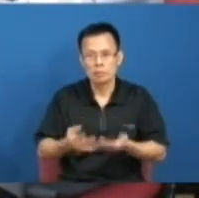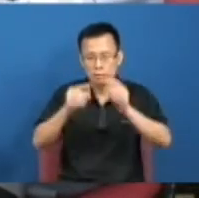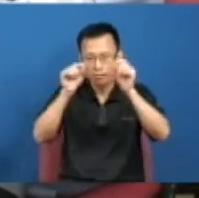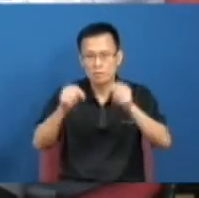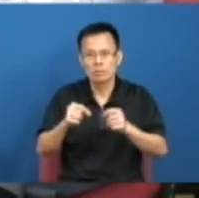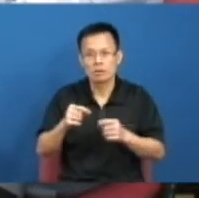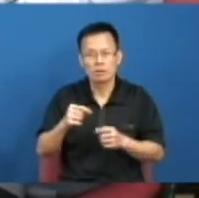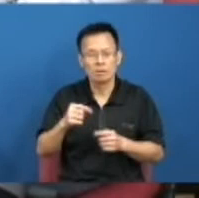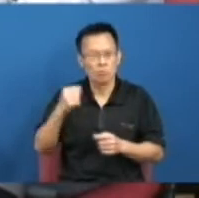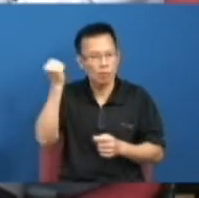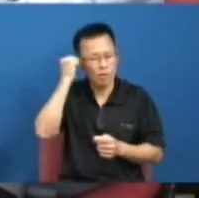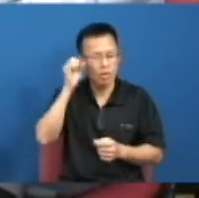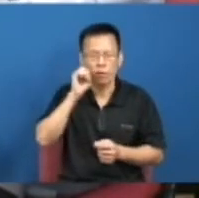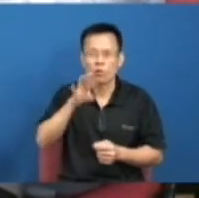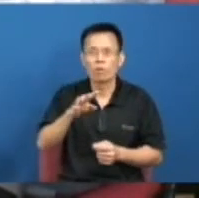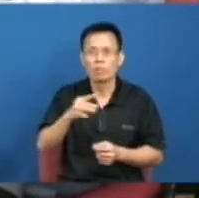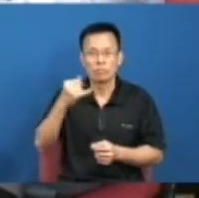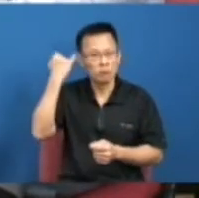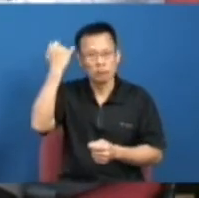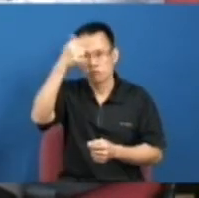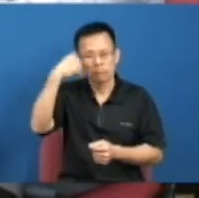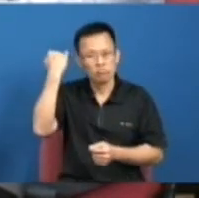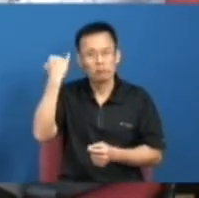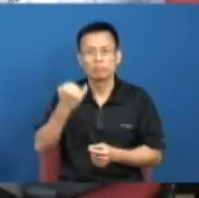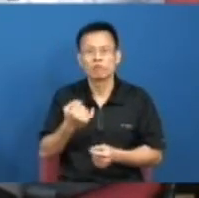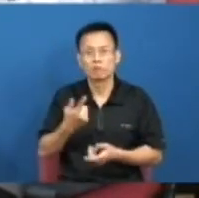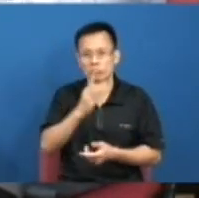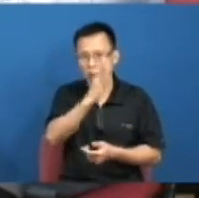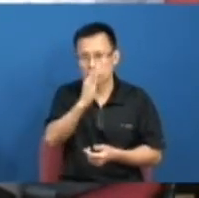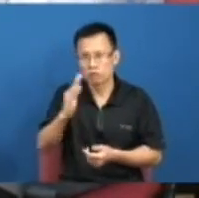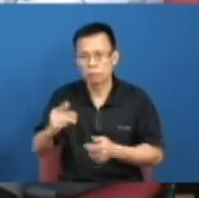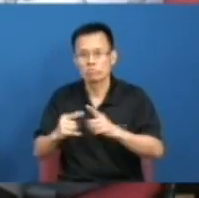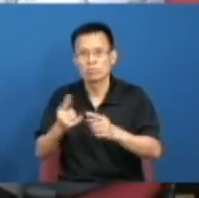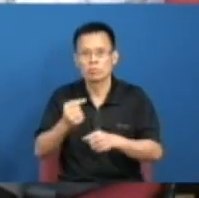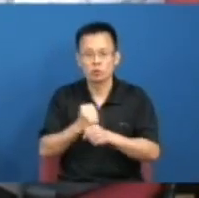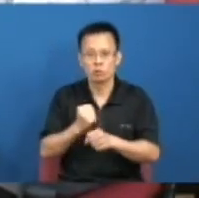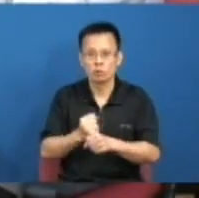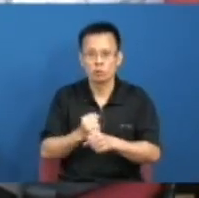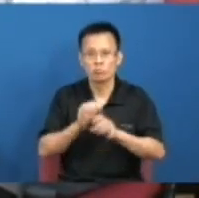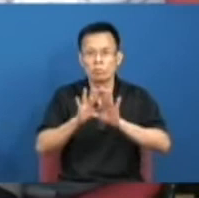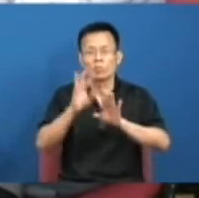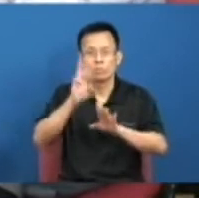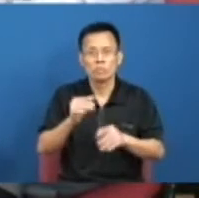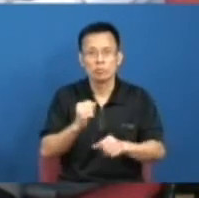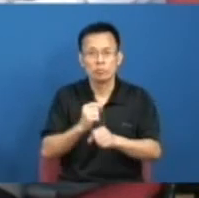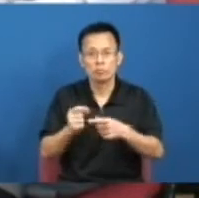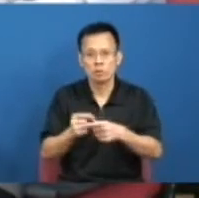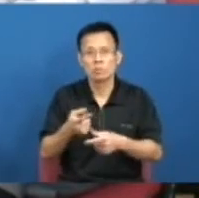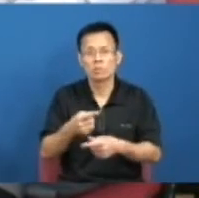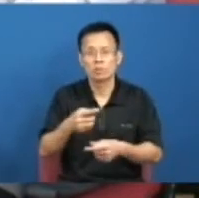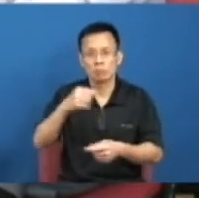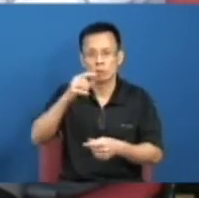即係冇人知嘅。 係明白。 你普通一般個個老實講，個個做防水公司都話我 OK 嘅，冇問題